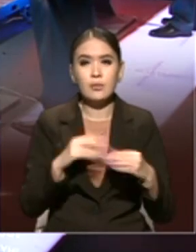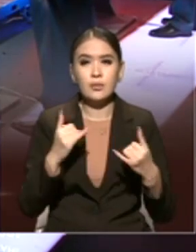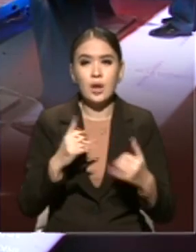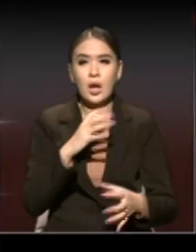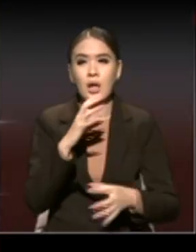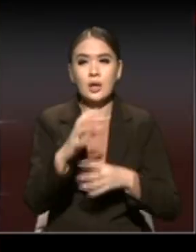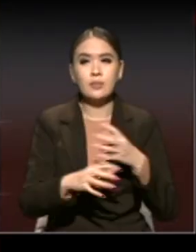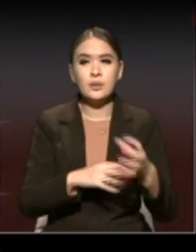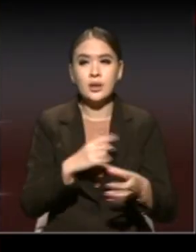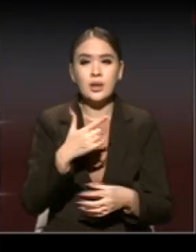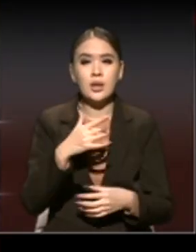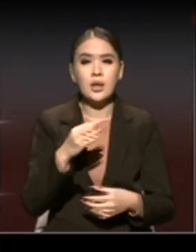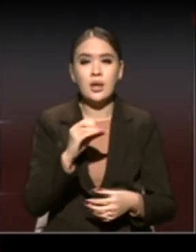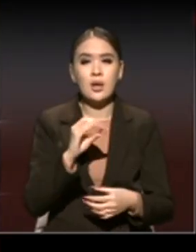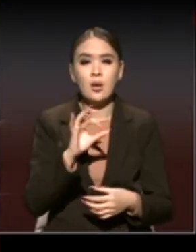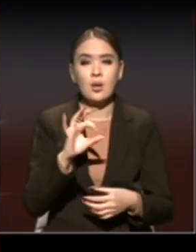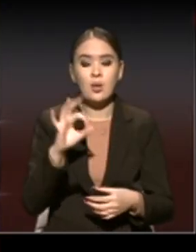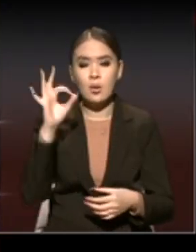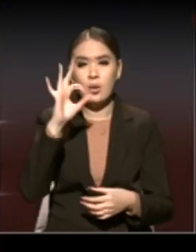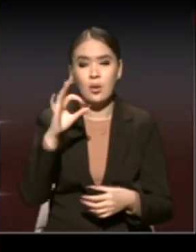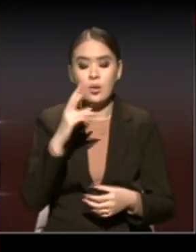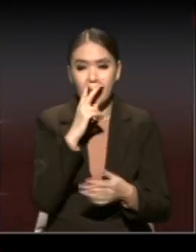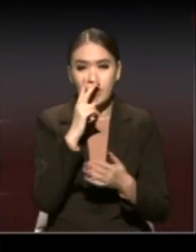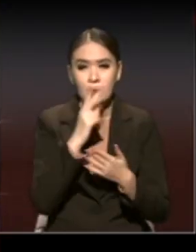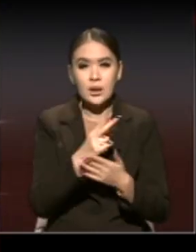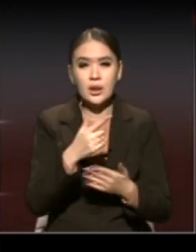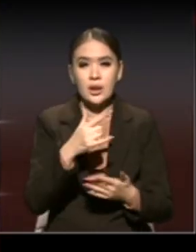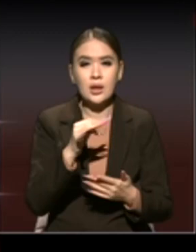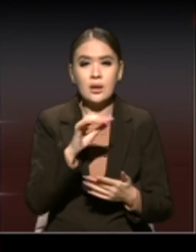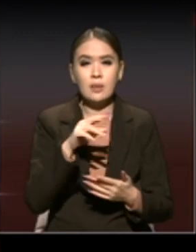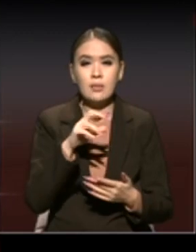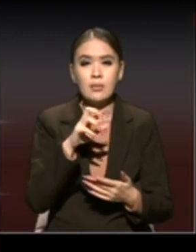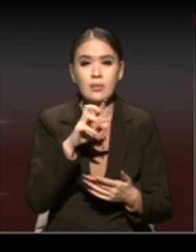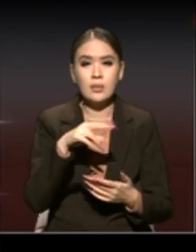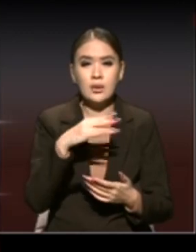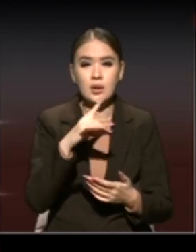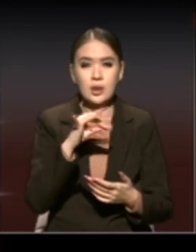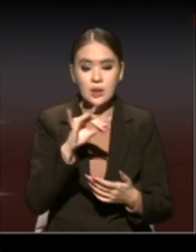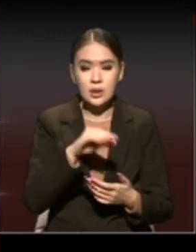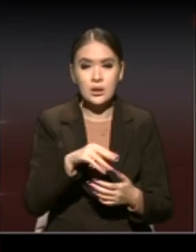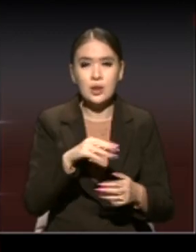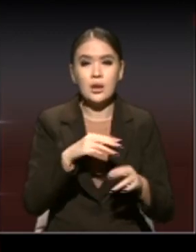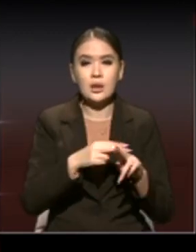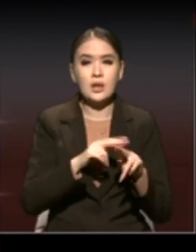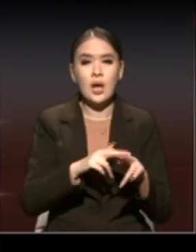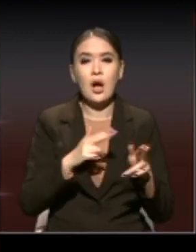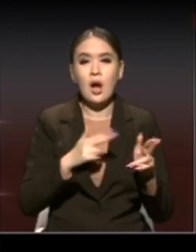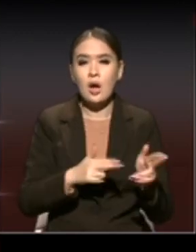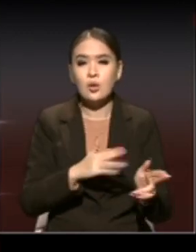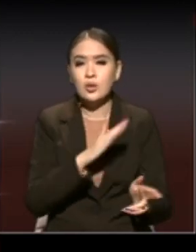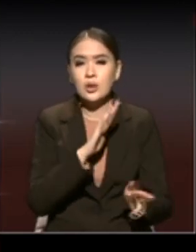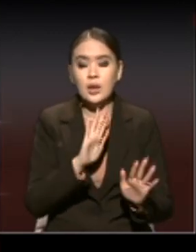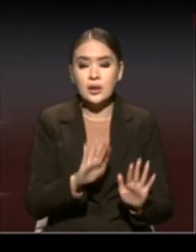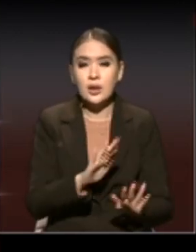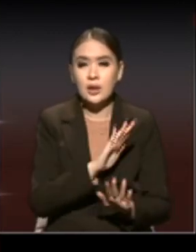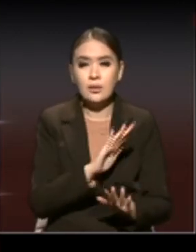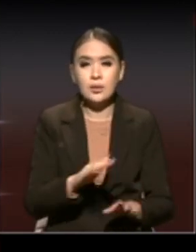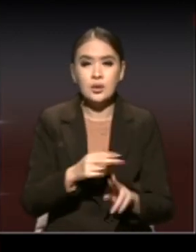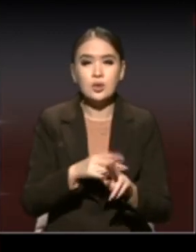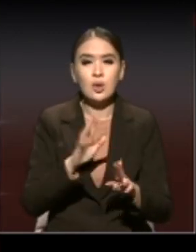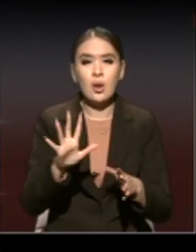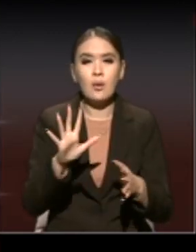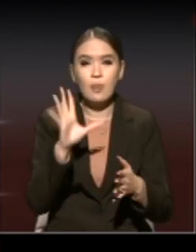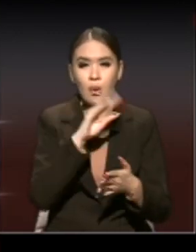әлемдік геосаяси ахуалды қарап отырмыз. Гибридтік соғыс деген бұл қарулы ғана соғыс емес, жалпы ақпараттық та